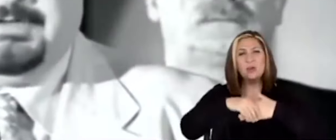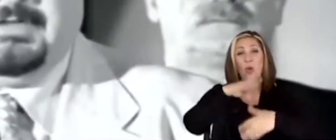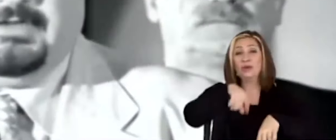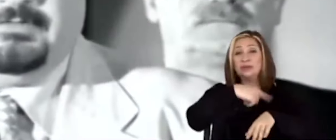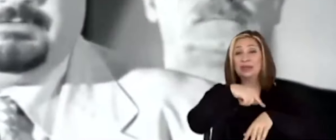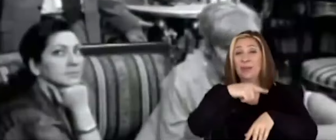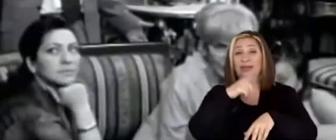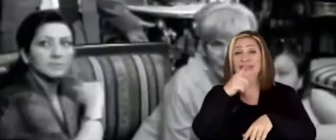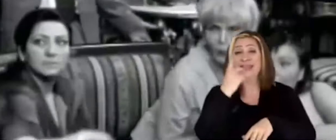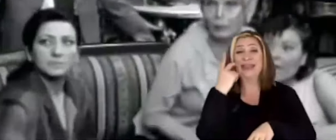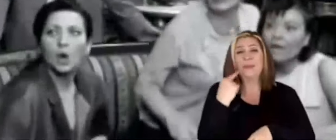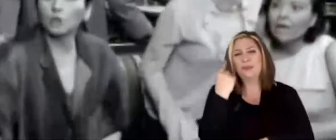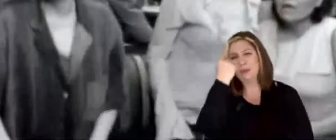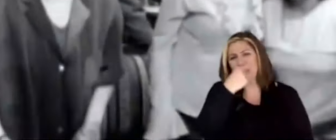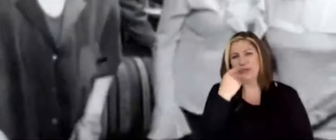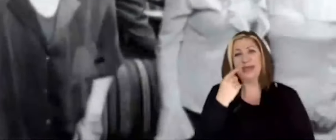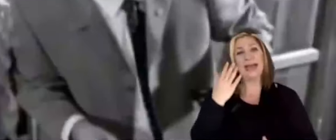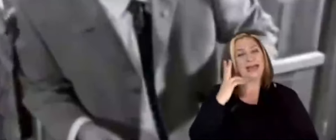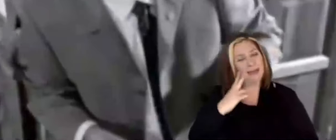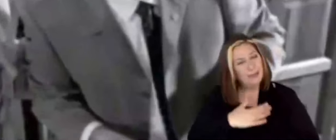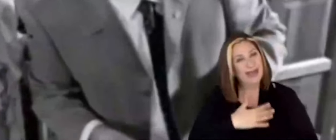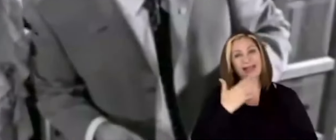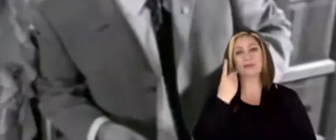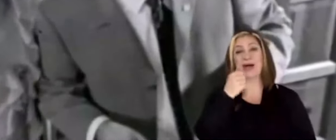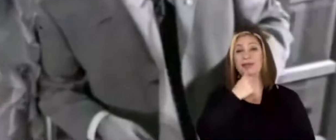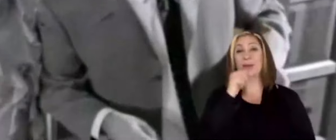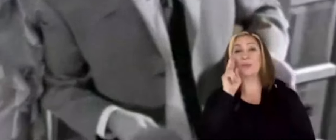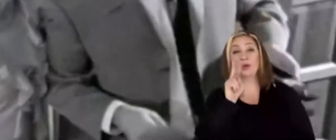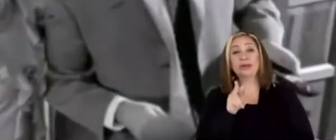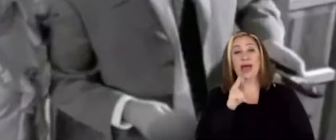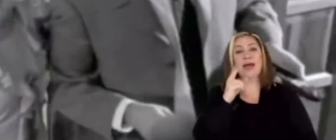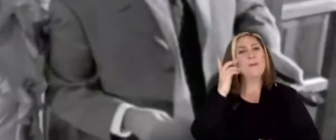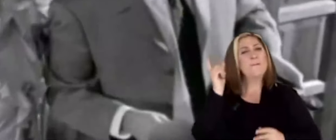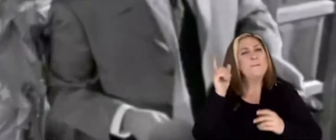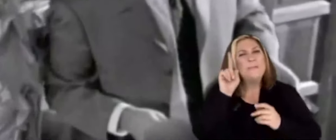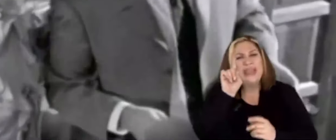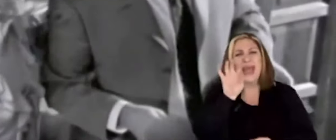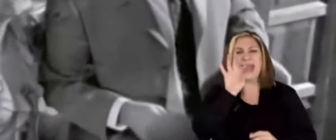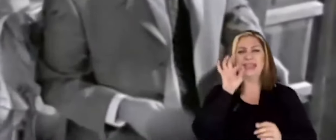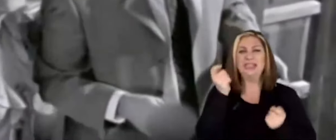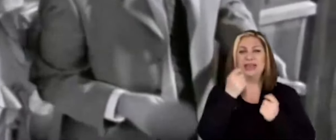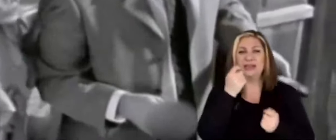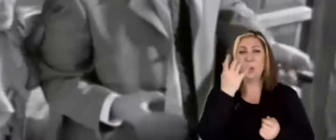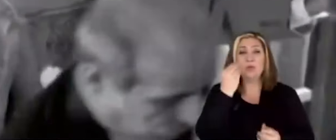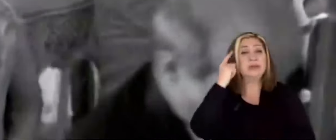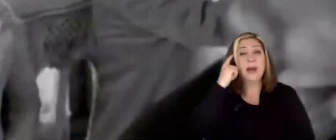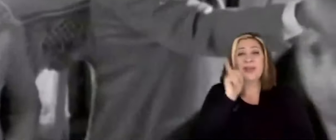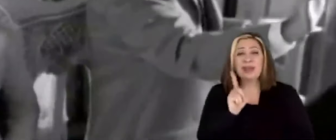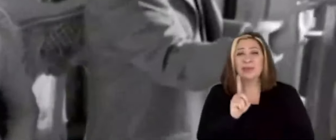zamanlar bu filmin seni temiz yüzlü, makul tabiatlı genç bir adam olarak göreceğimiz ender işlerden biri olacağını tahmin